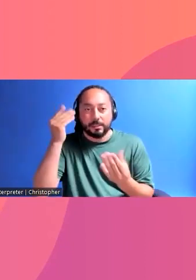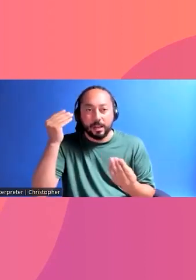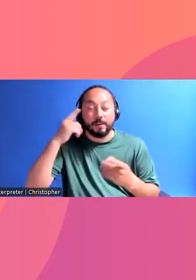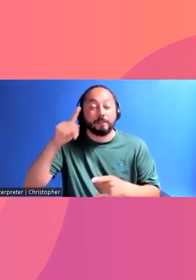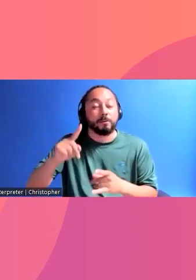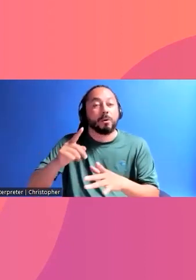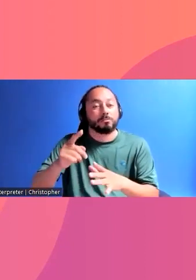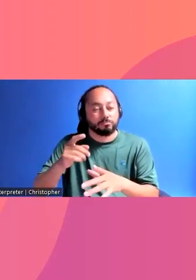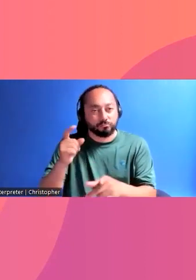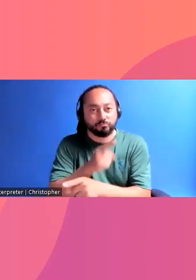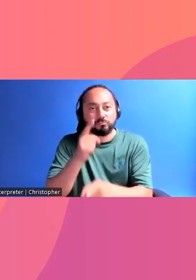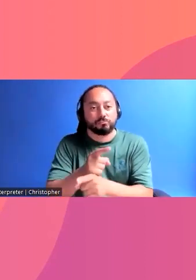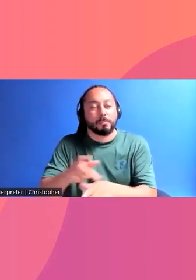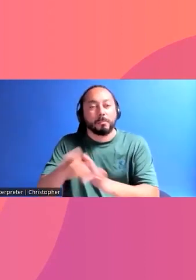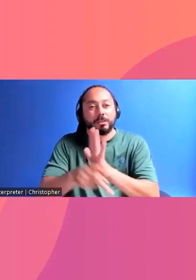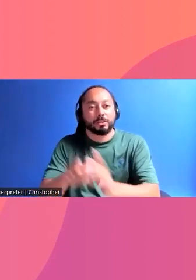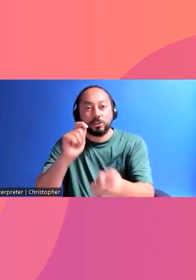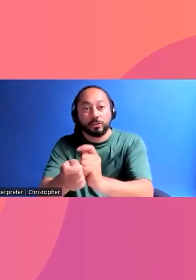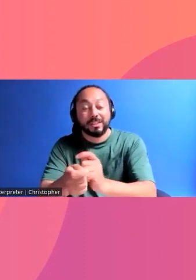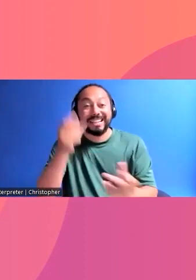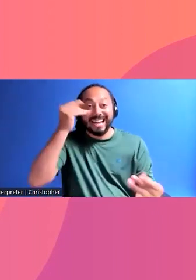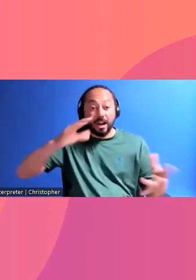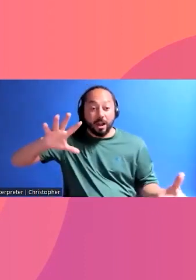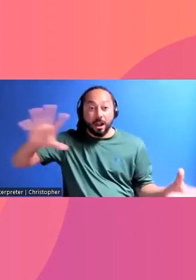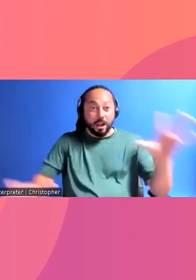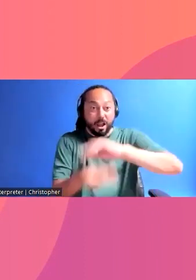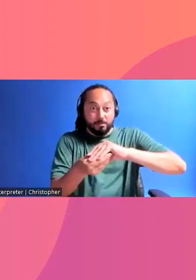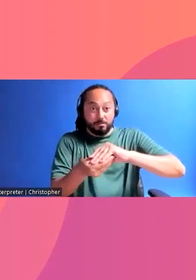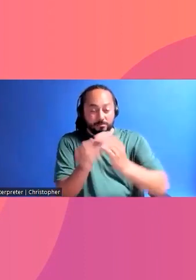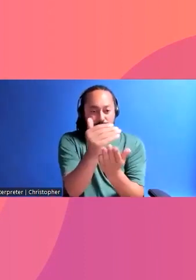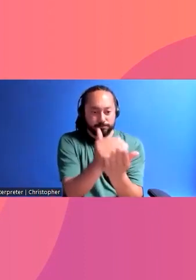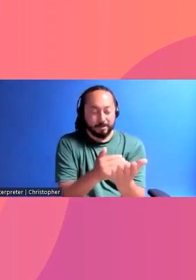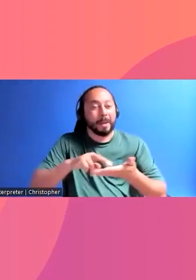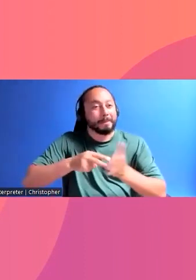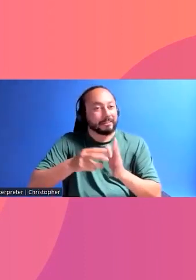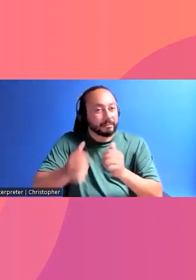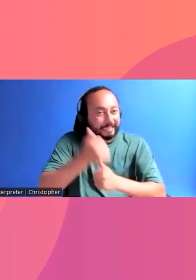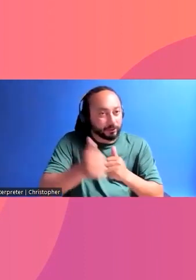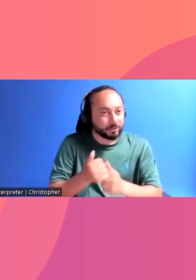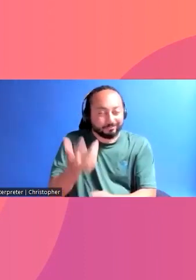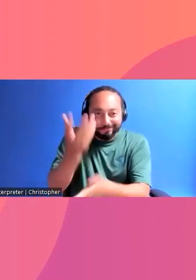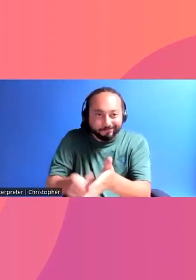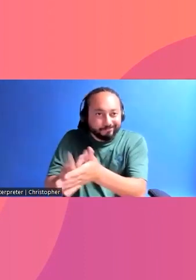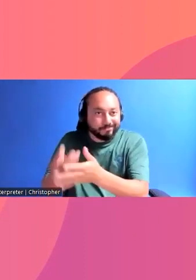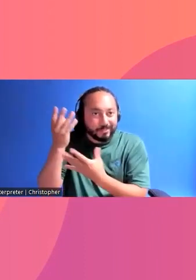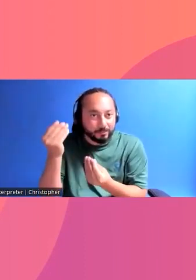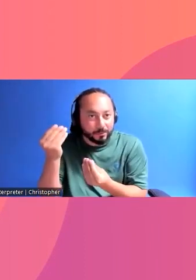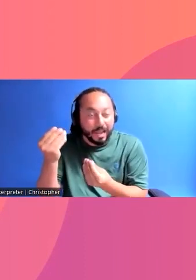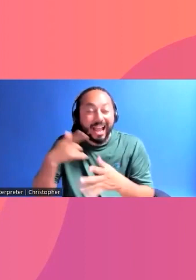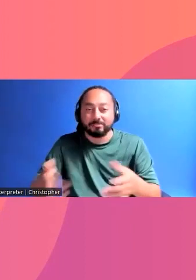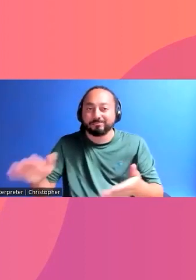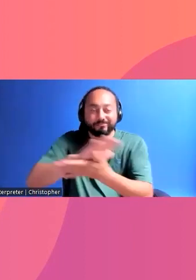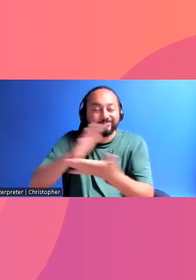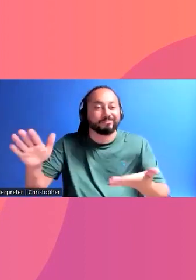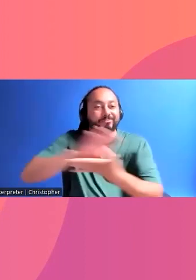désagrégées afin d'avoir des politiques plus efficaces. Parce que lorsqu'on utilise des données désagrégées, on peut